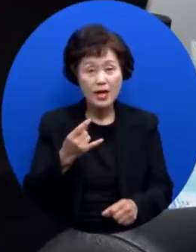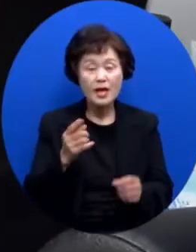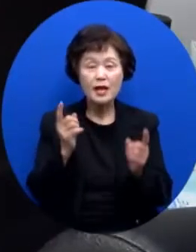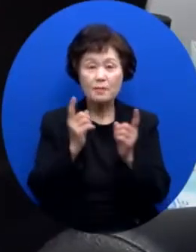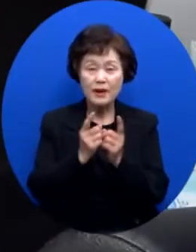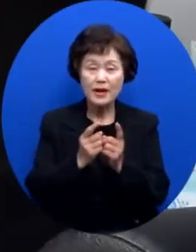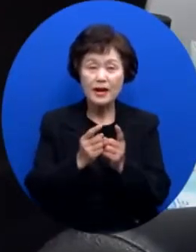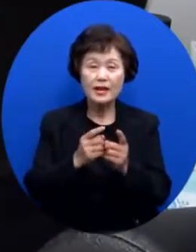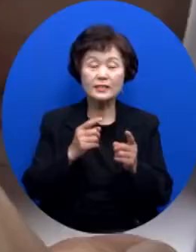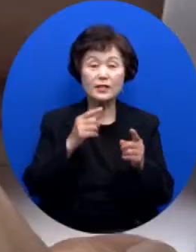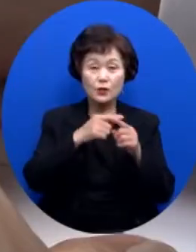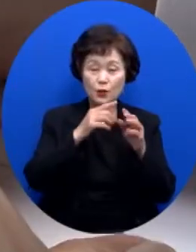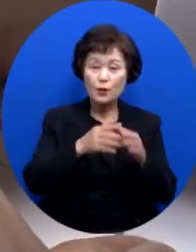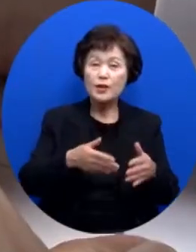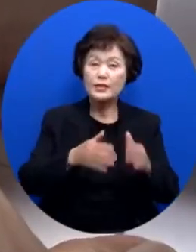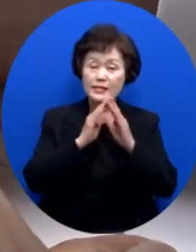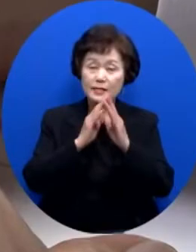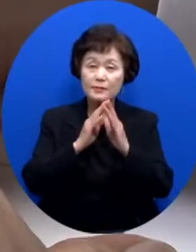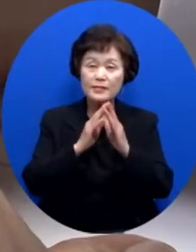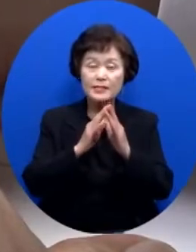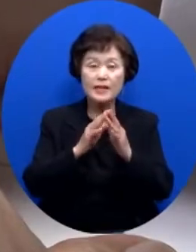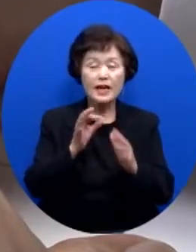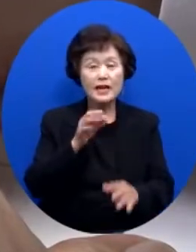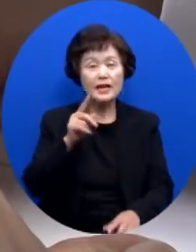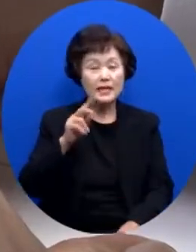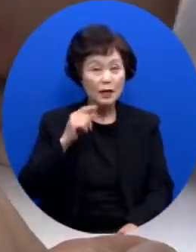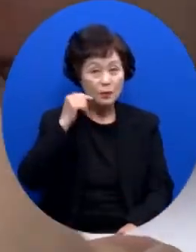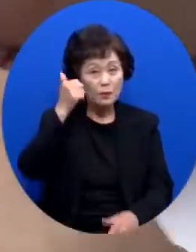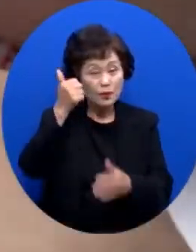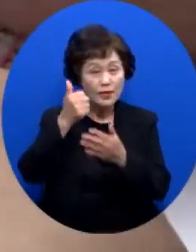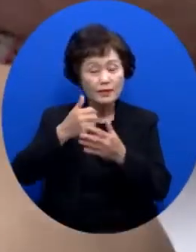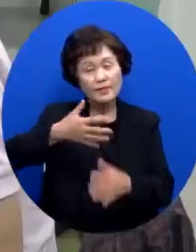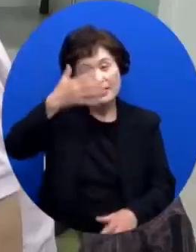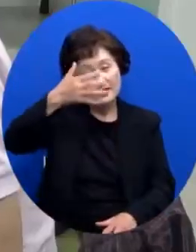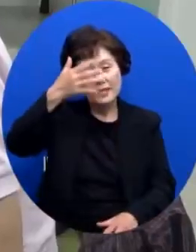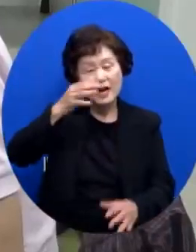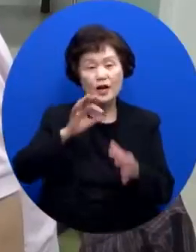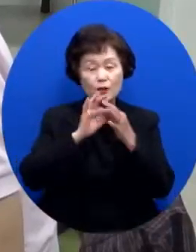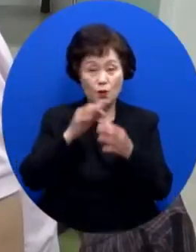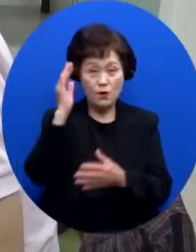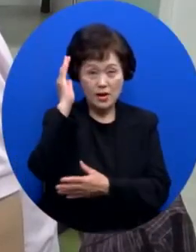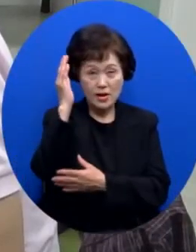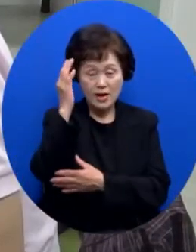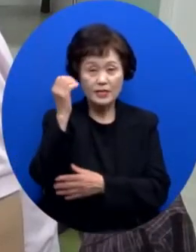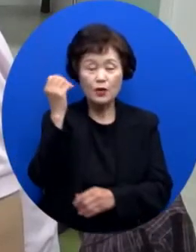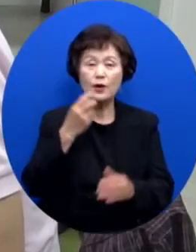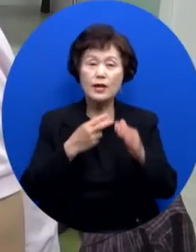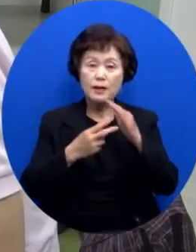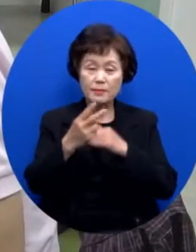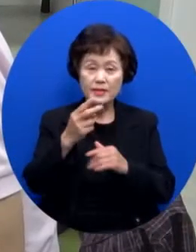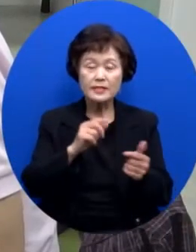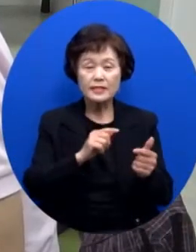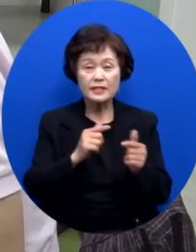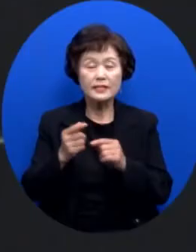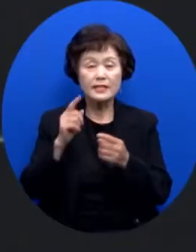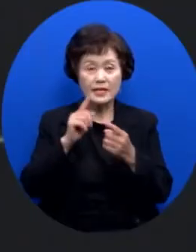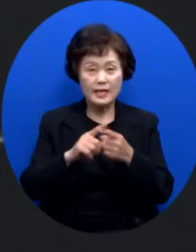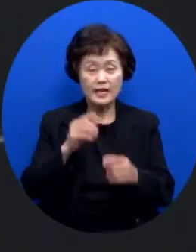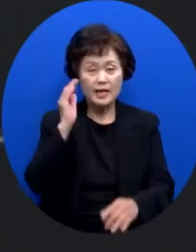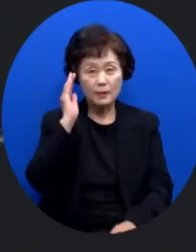설립자 양승원 목사 이에 영산강의 를 비롯해 질의 응답과 비전 캐스팅 시간 등으로 진행했으며